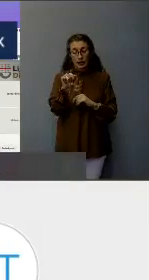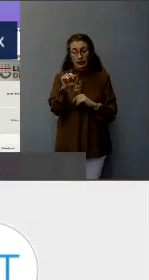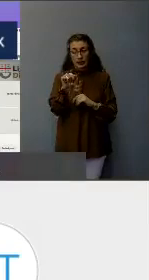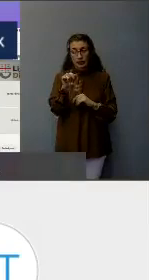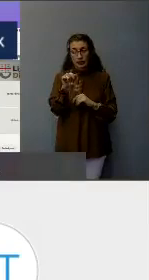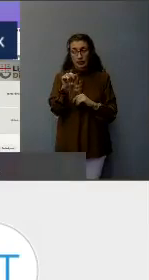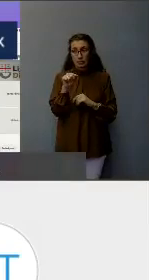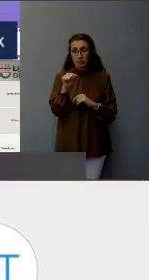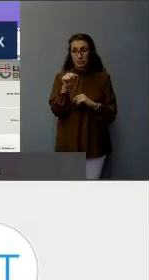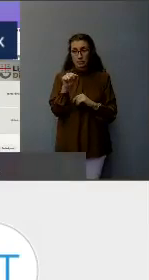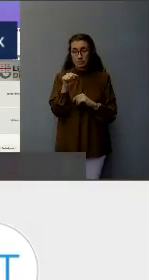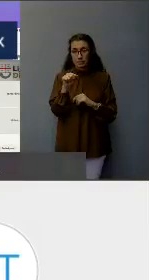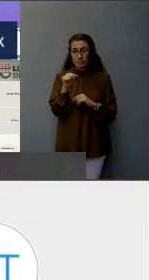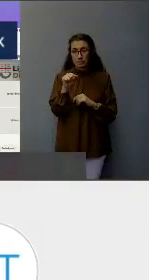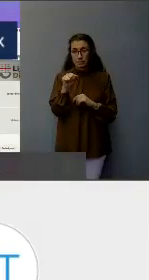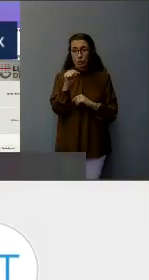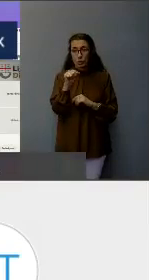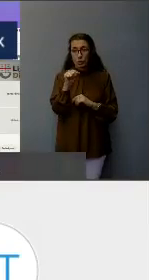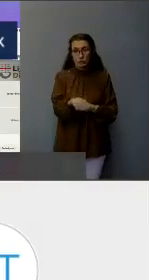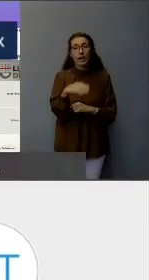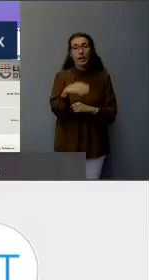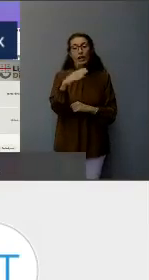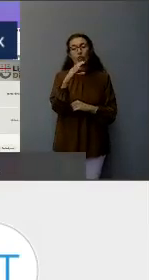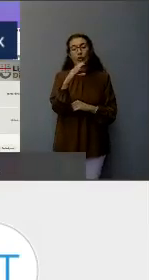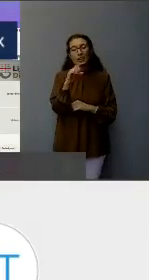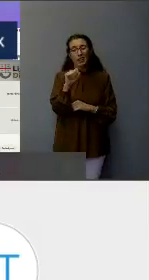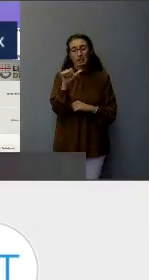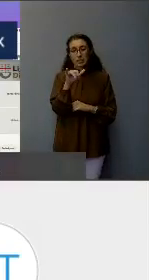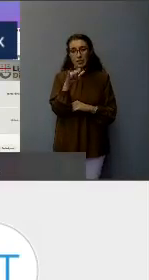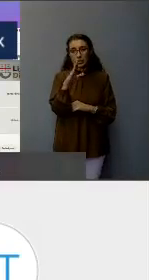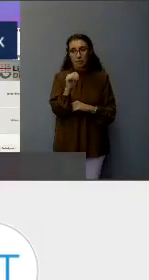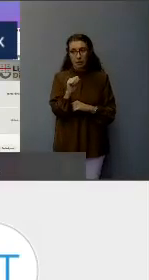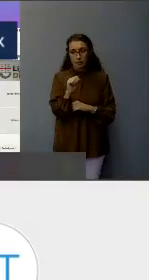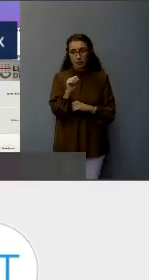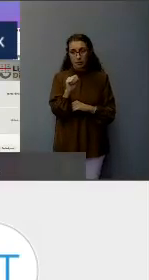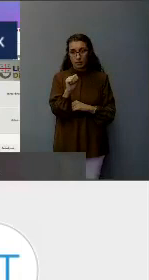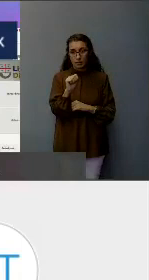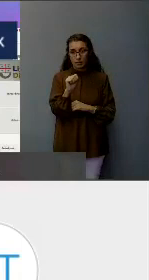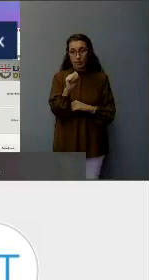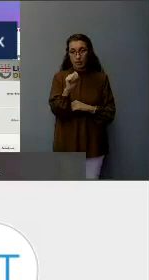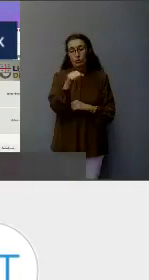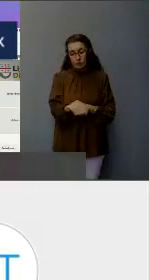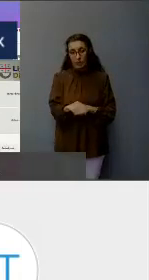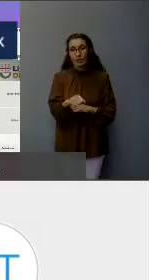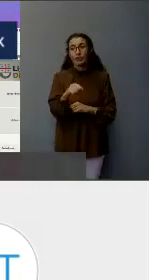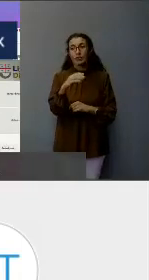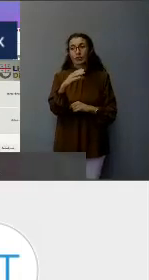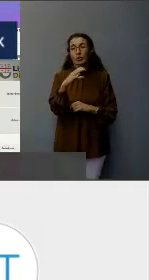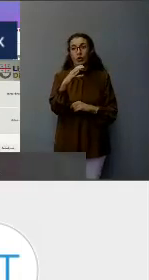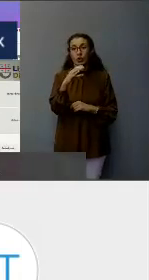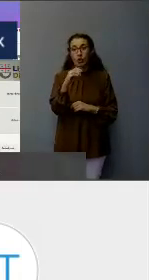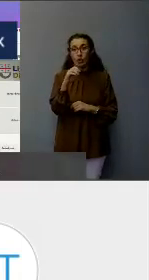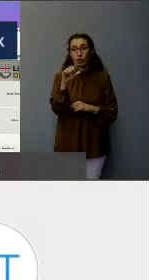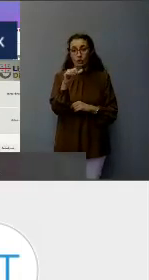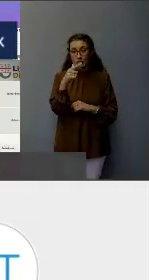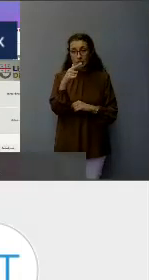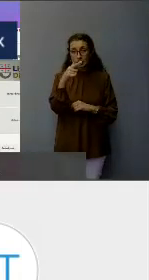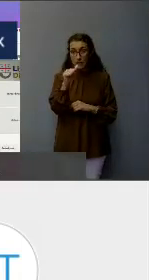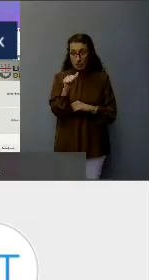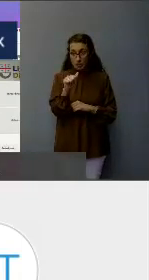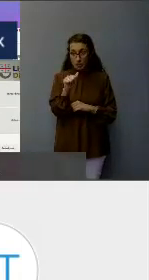io controllare un consigliere cassiba contrario consigliere costa